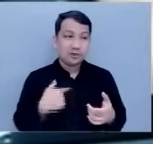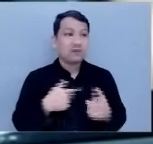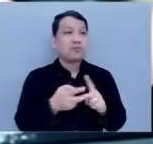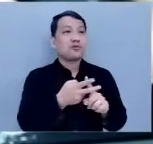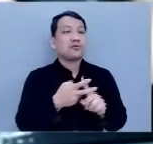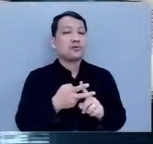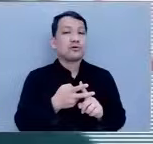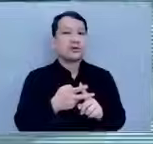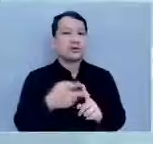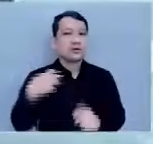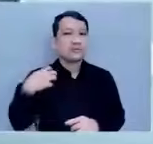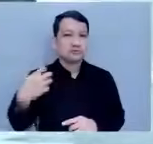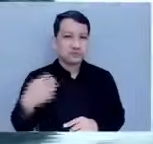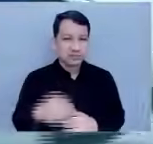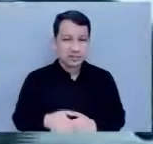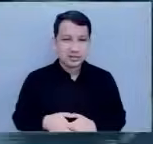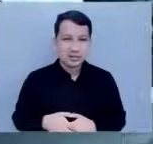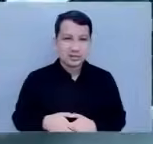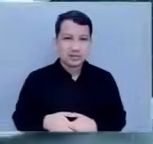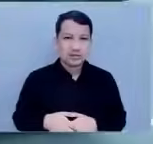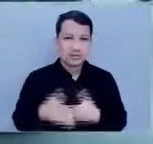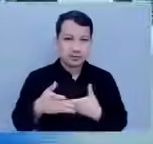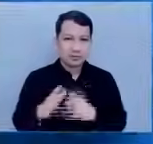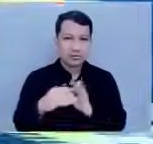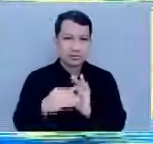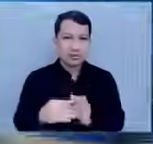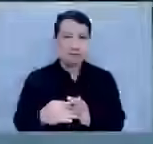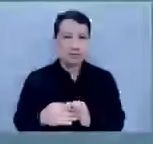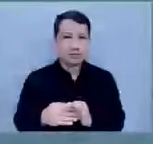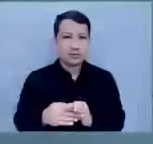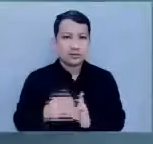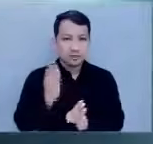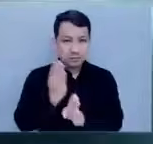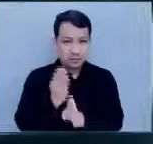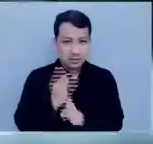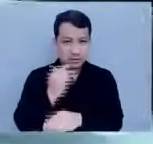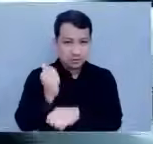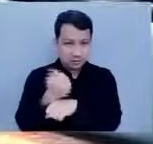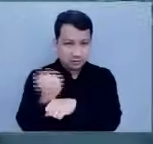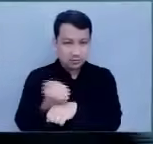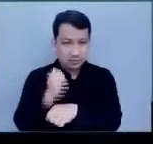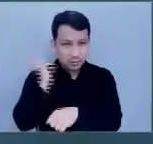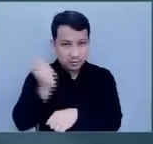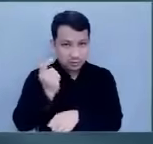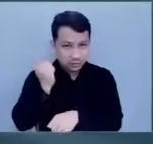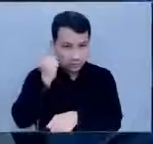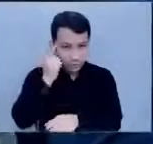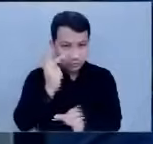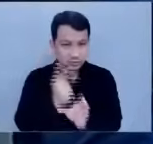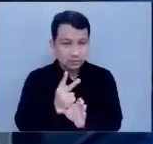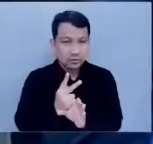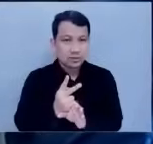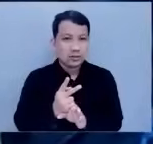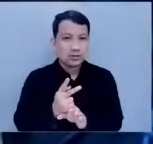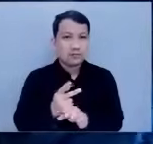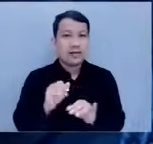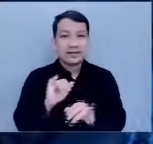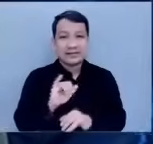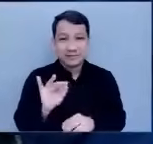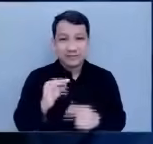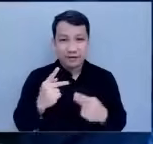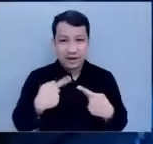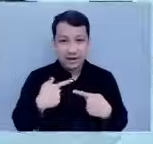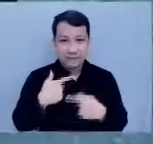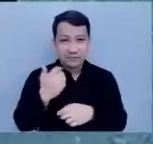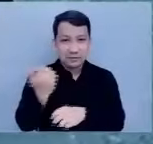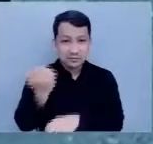kay bus. Pwede lang dumaan sa busway ang city buses, ambulansya at government vehicles na rumiresponde sa emergency. Ang